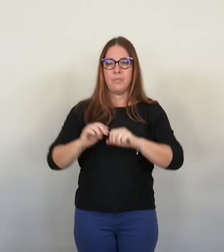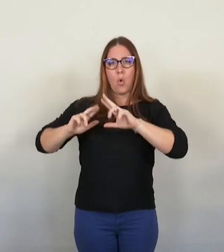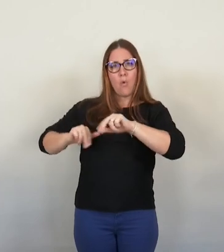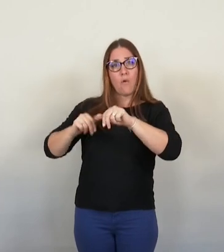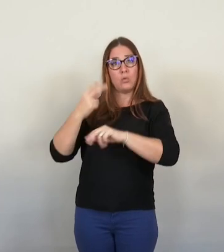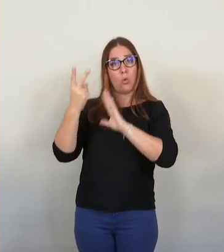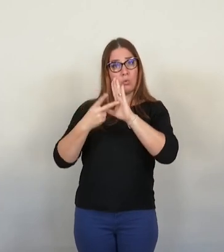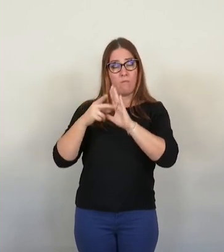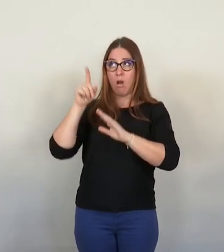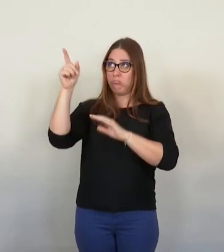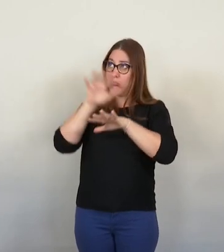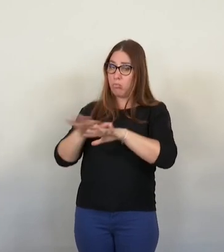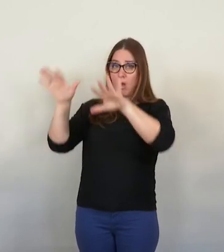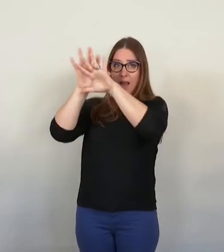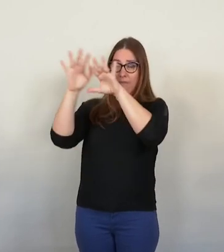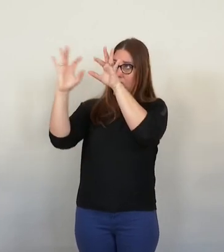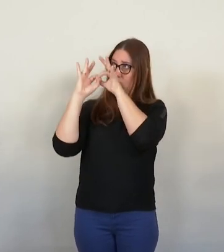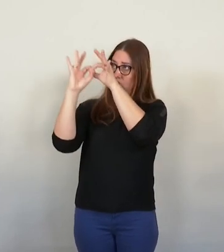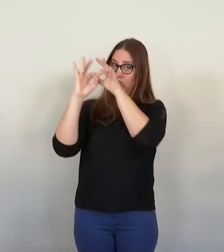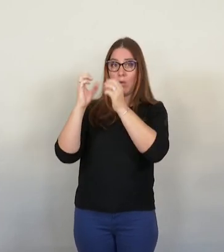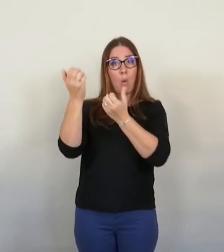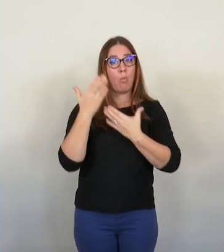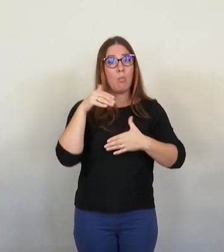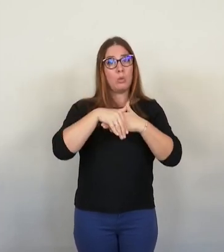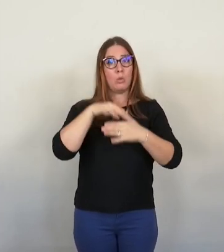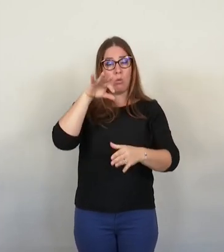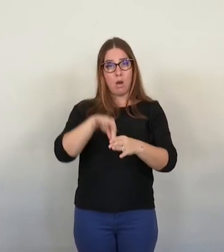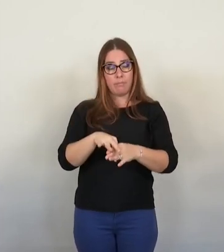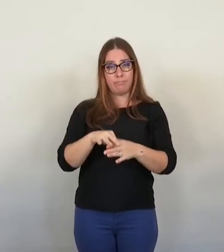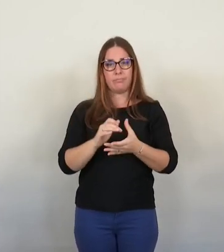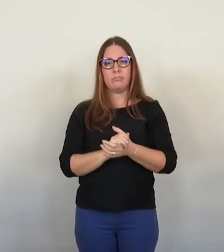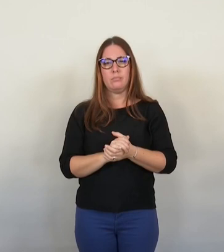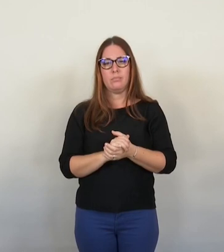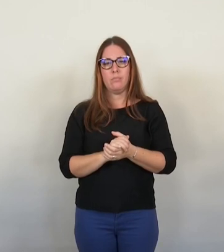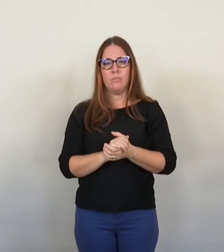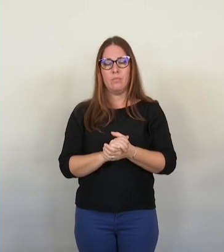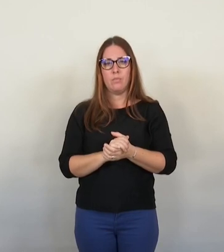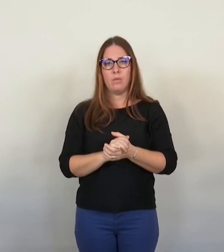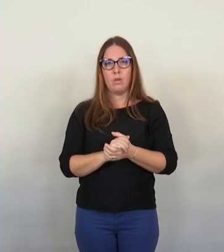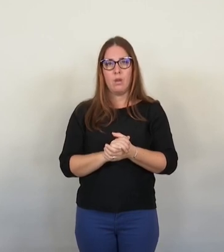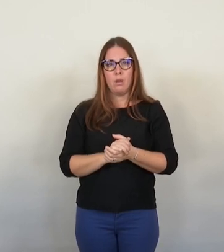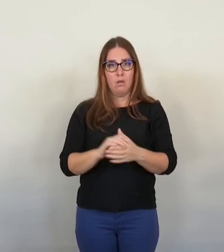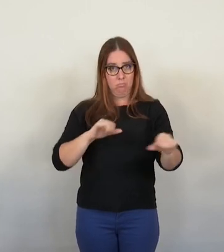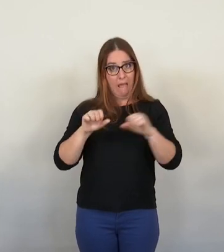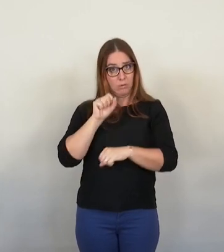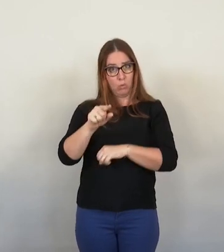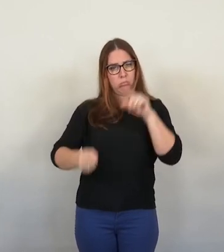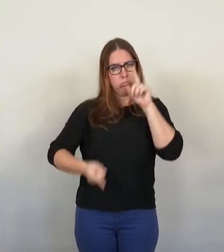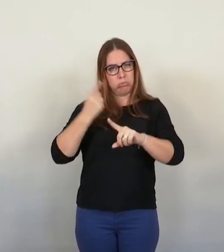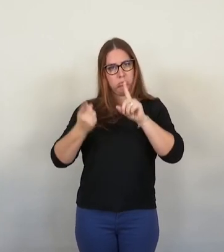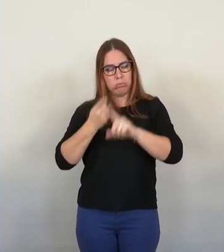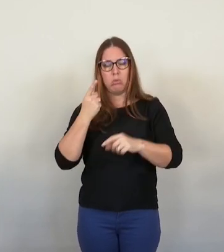donc avec la CAF que vous nous proposez ce soir valide donc cette action essentielle